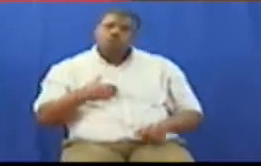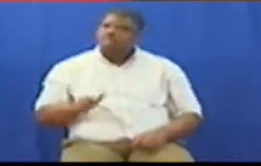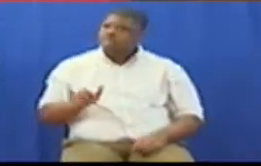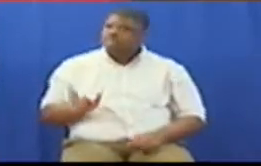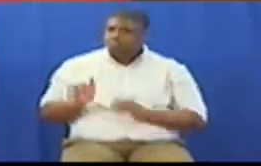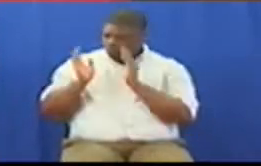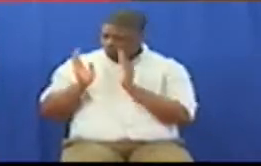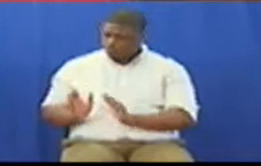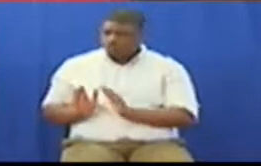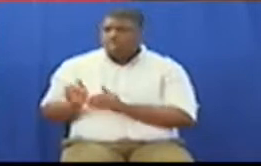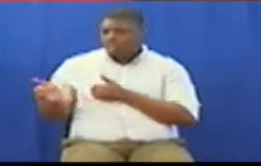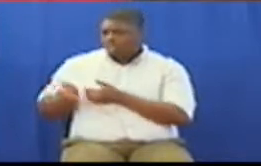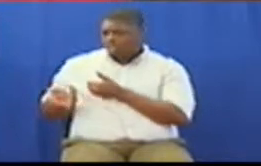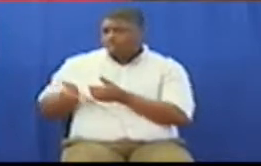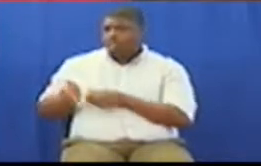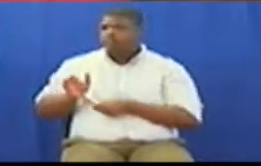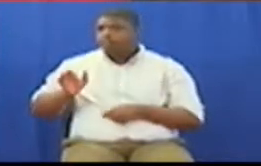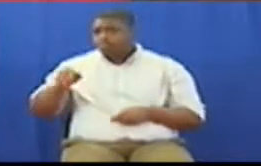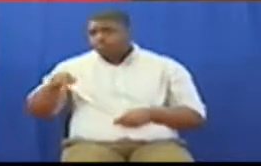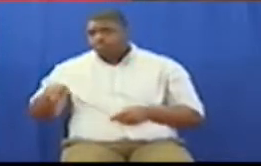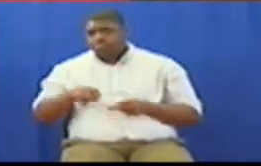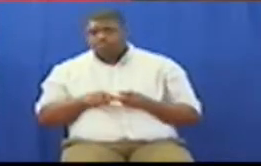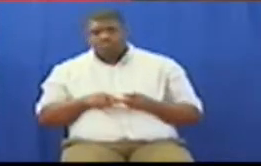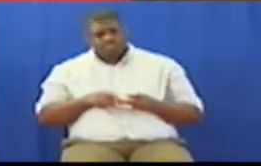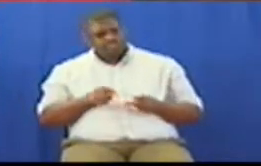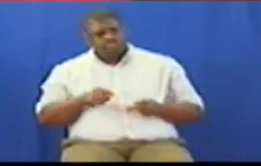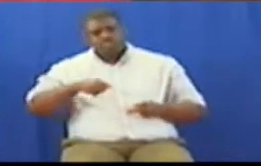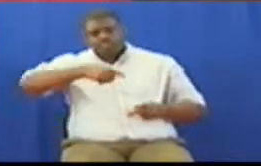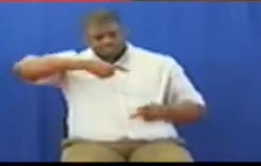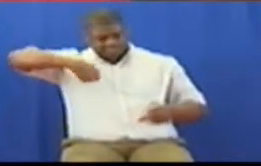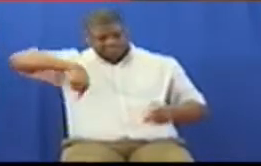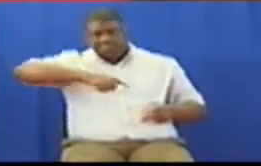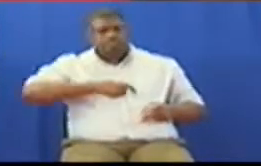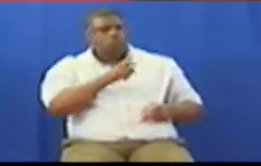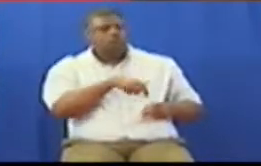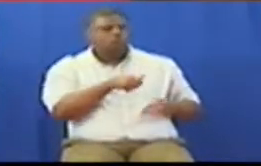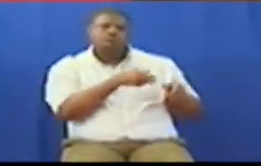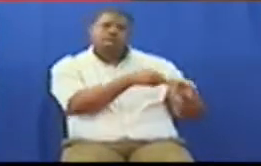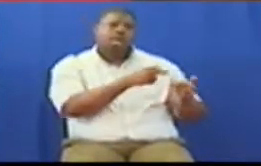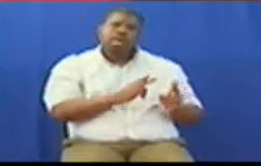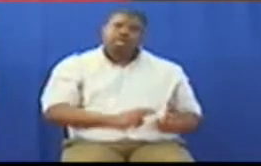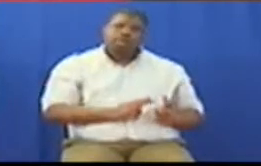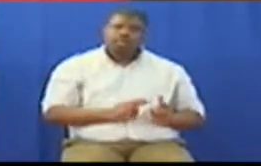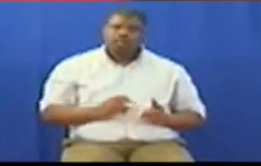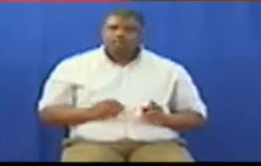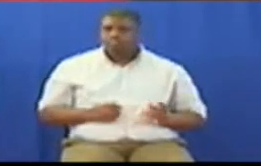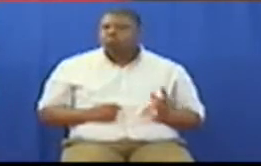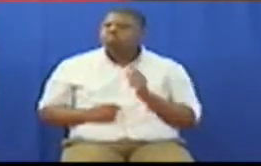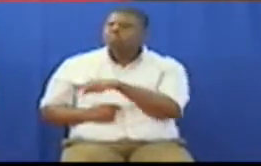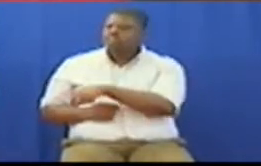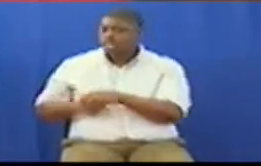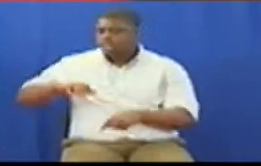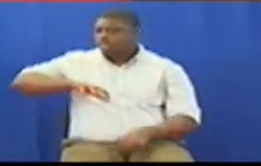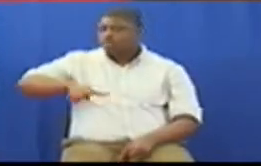karibu sana na sisi watu wa mbali wa Kagera, ametembelea jimbo langu na hivi juzi juzi